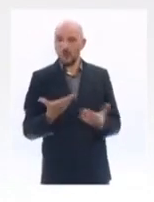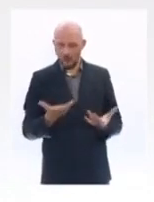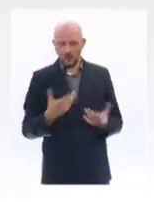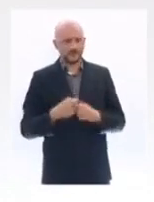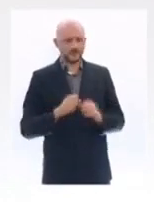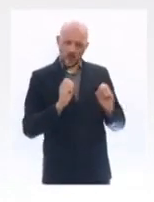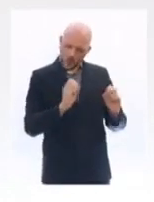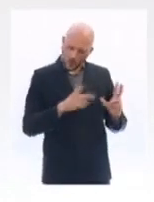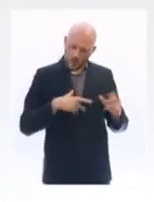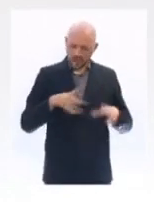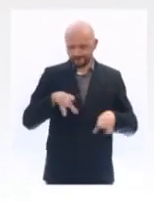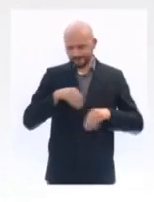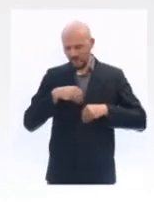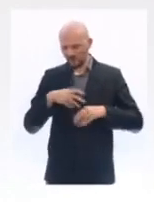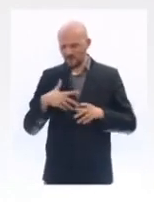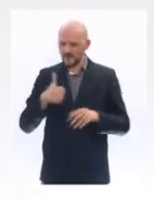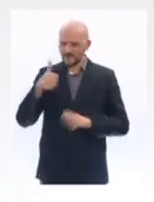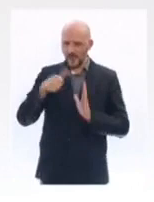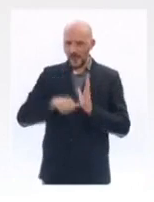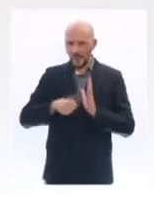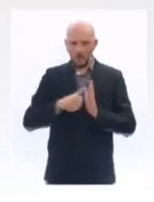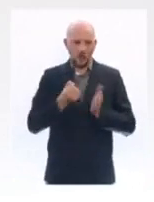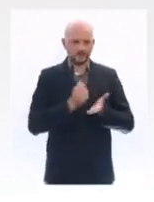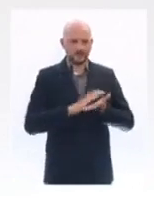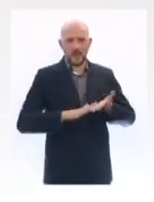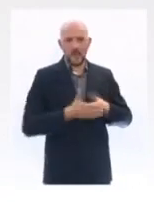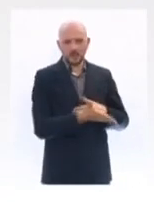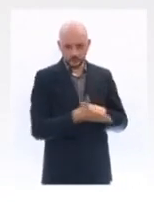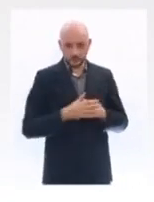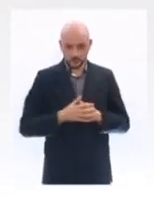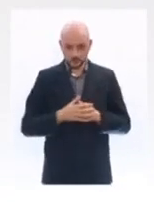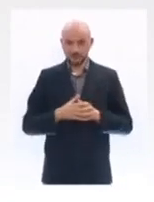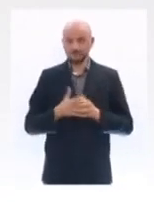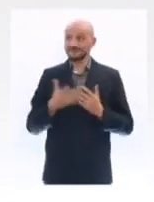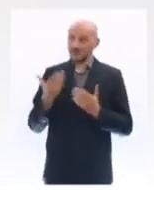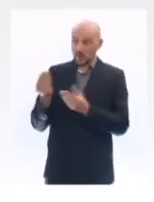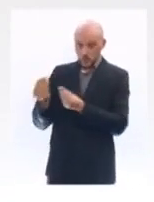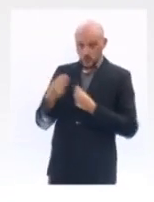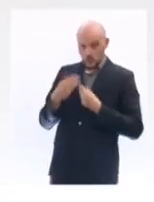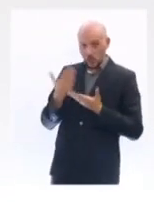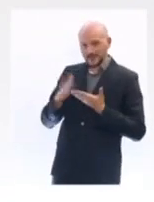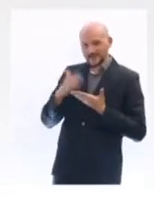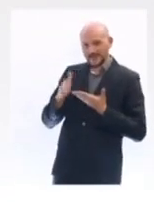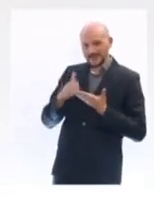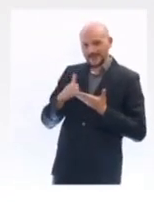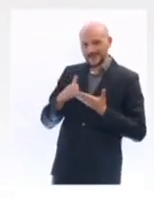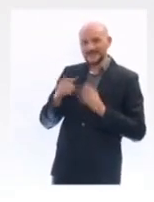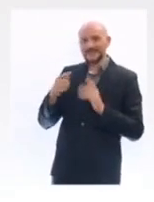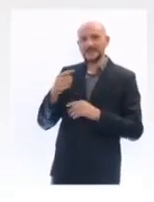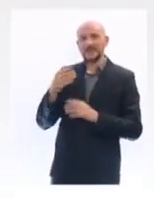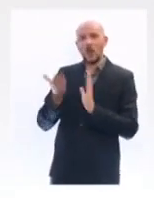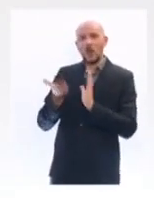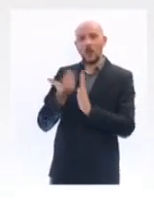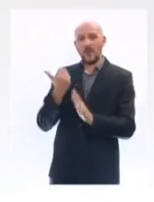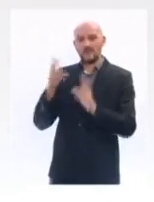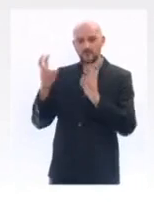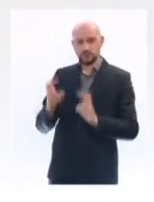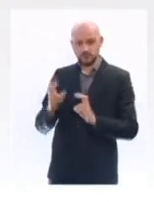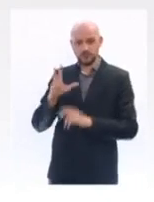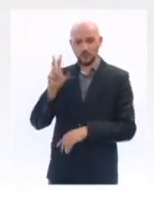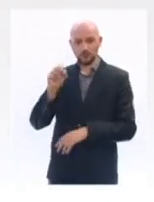il bénéficiera d'un crédit d'impôt de 1 500 euros, qui donc rendra cette charge moins lourde pour lui. Le bailleur